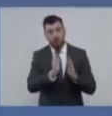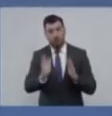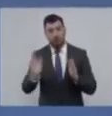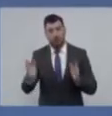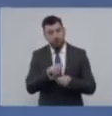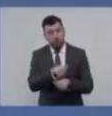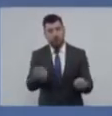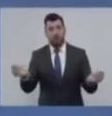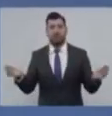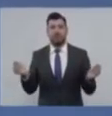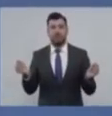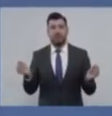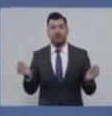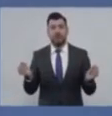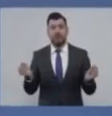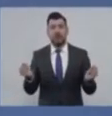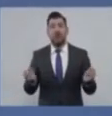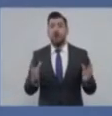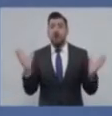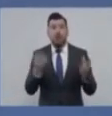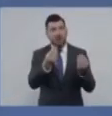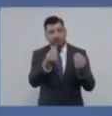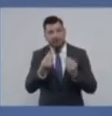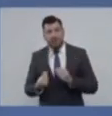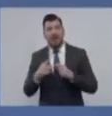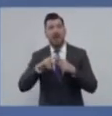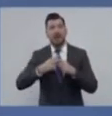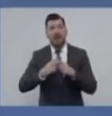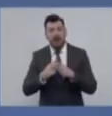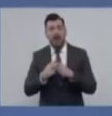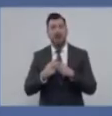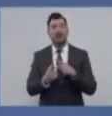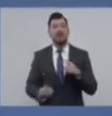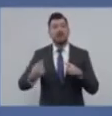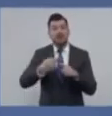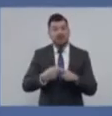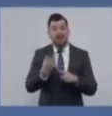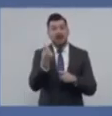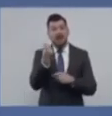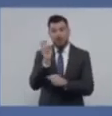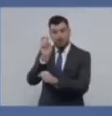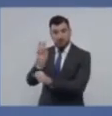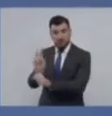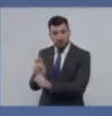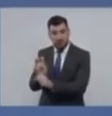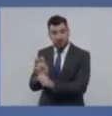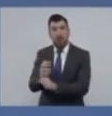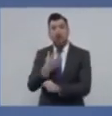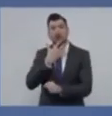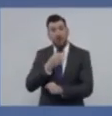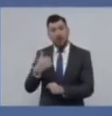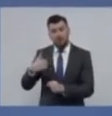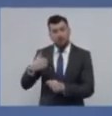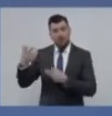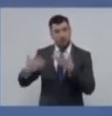δυνατό βαθμό τα διαθέσιμα εργαλεία και τον δημοσιονομικό χώρο που προκύπτει από την καλή εκτ του